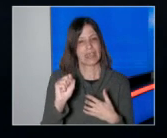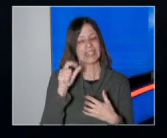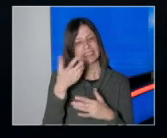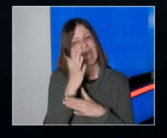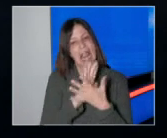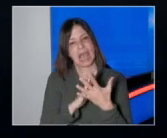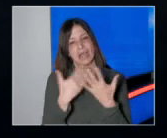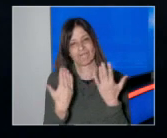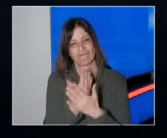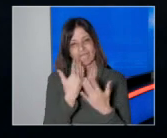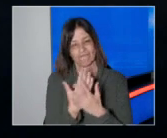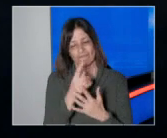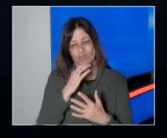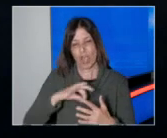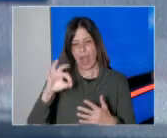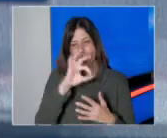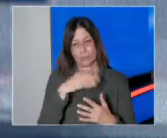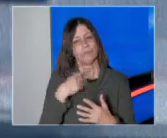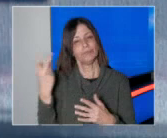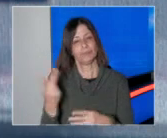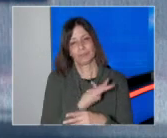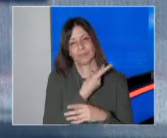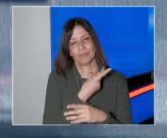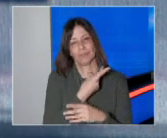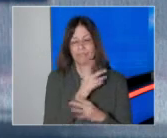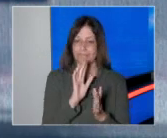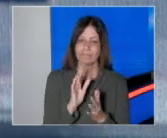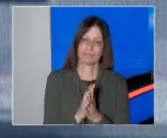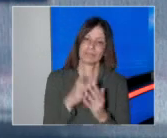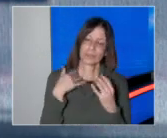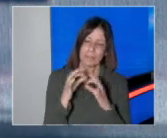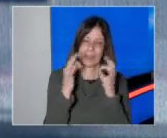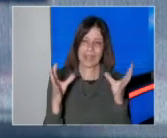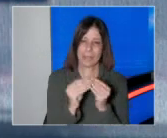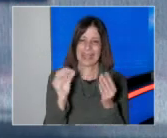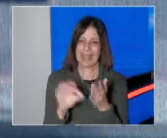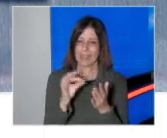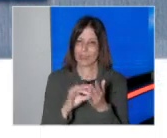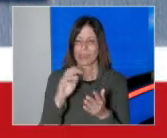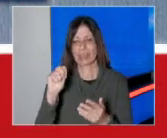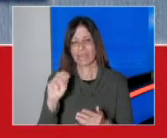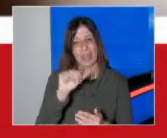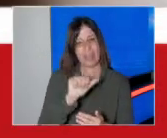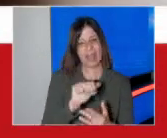חלק מהכותרות שלנו, אבל אנחנו כרגלנו בקודש, מתחילים עם כתבנו, נדב אלימלך, שלום.